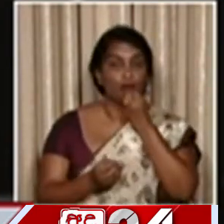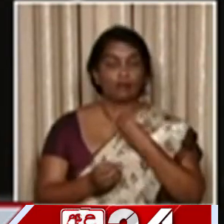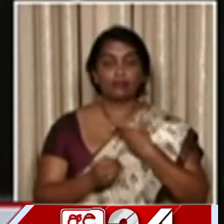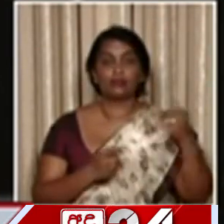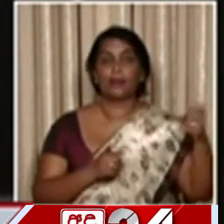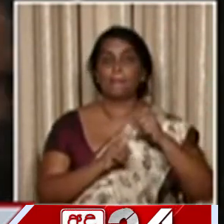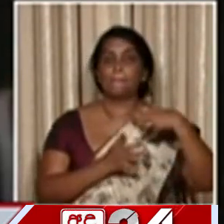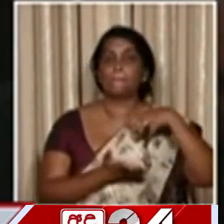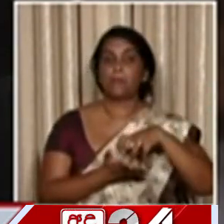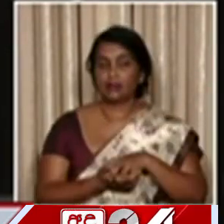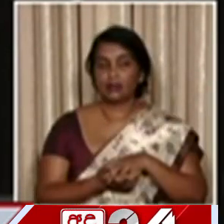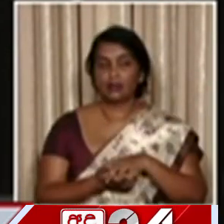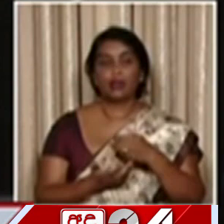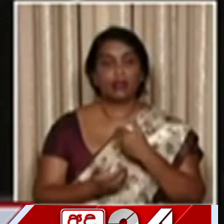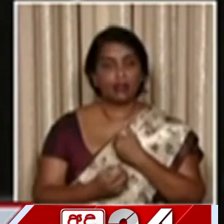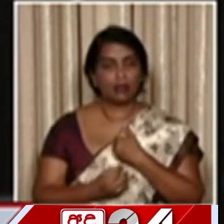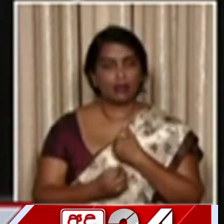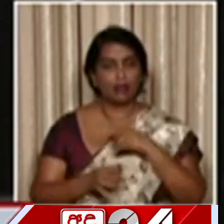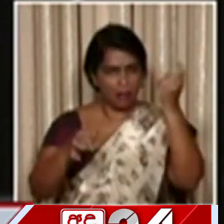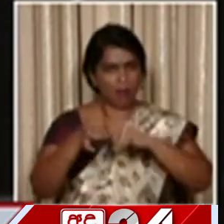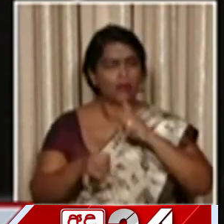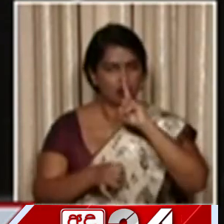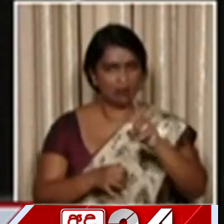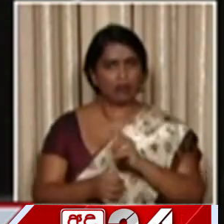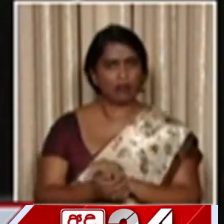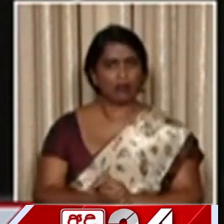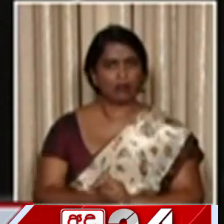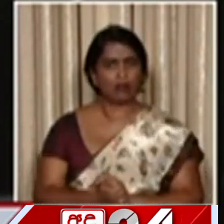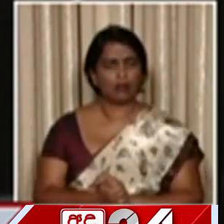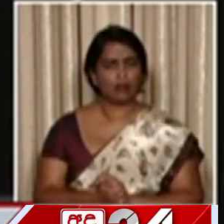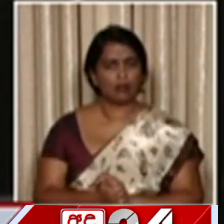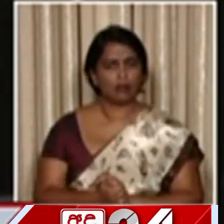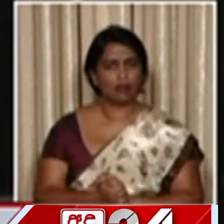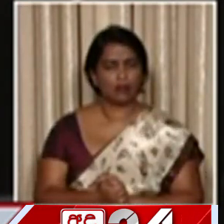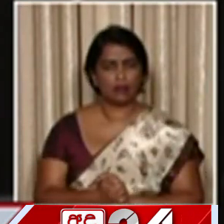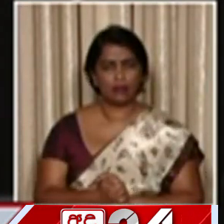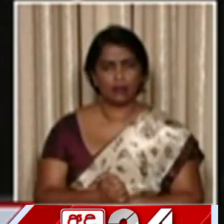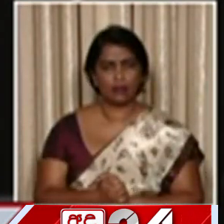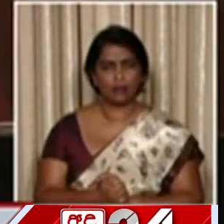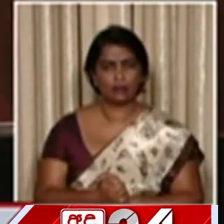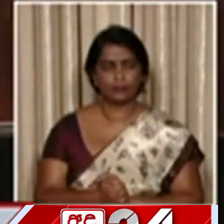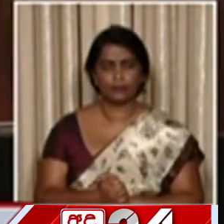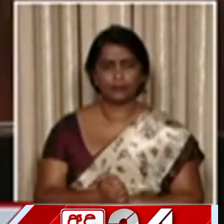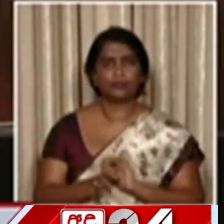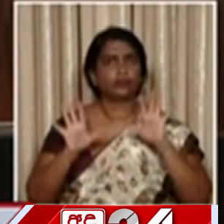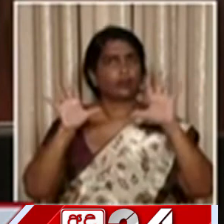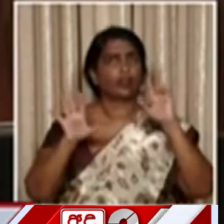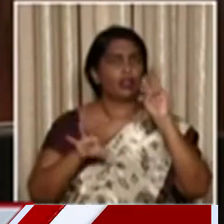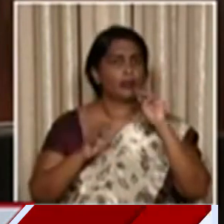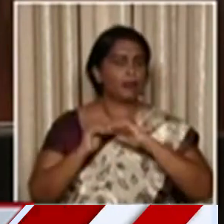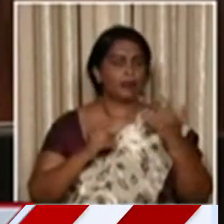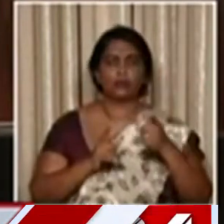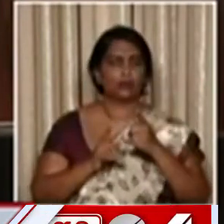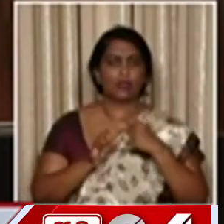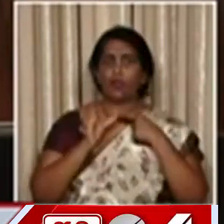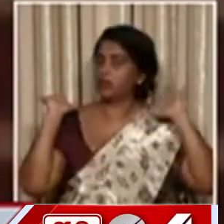අරිනවා ප්‍රාදේශීය සභාව ඇතුලේ මට ප්‍රශ්නයක් අහන්න මට කරුණා කරලා අපි 10 ආමාරෙන් පස්සේ මේ ඇමතිවරු